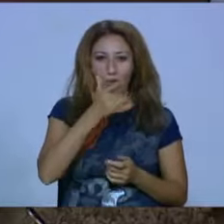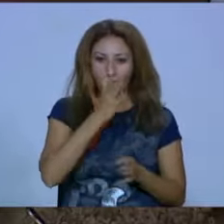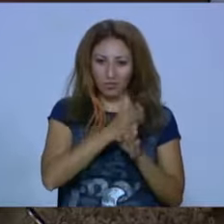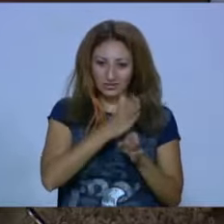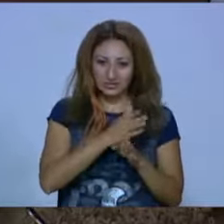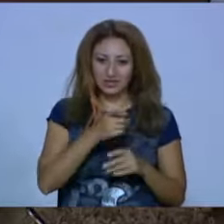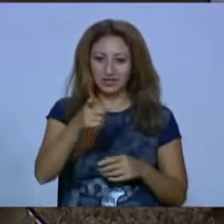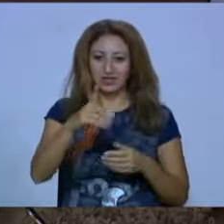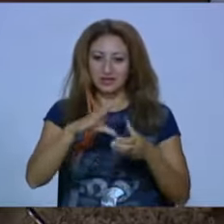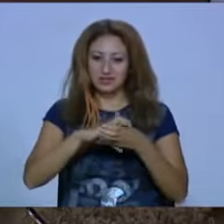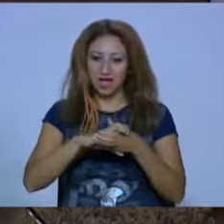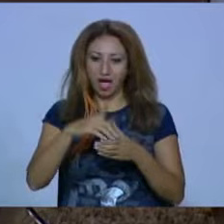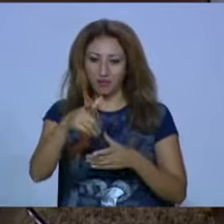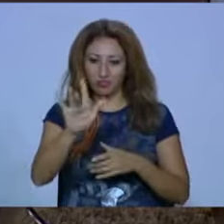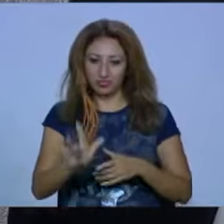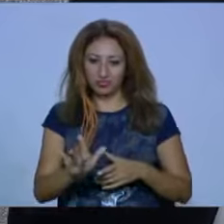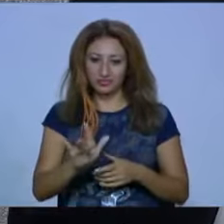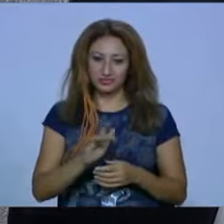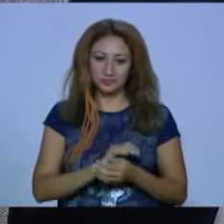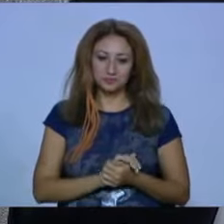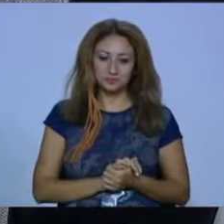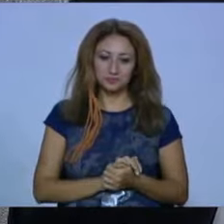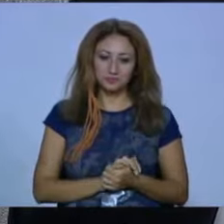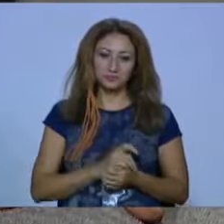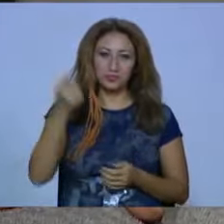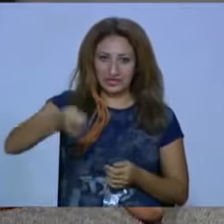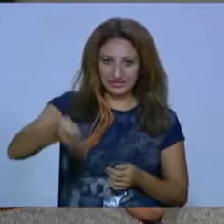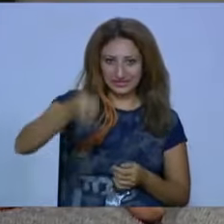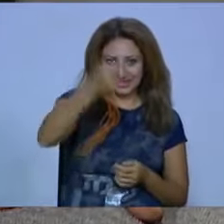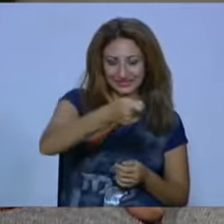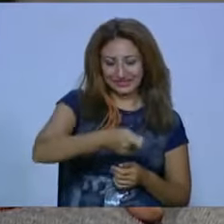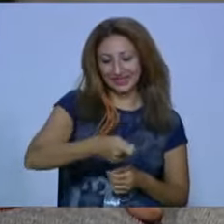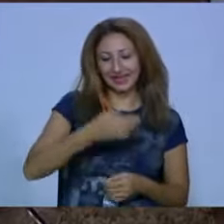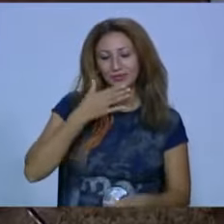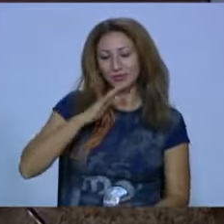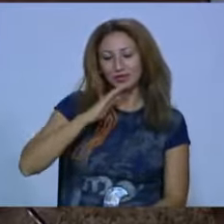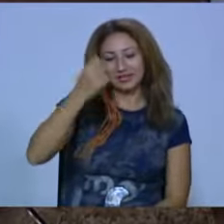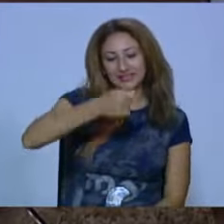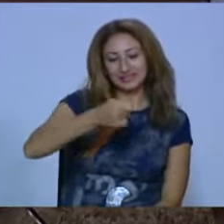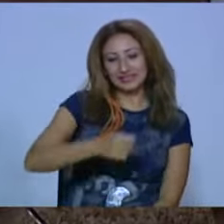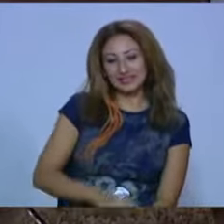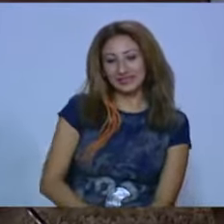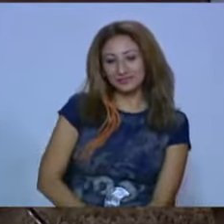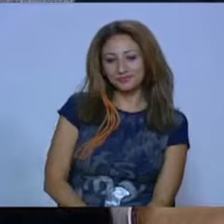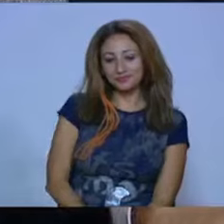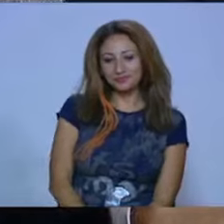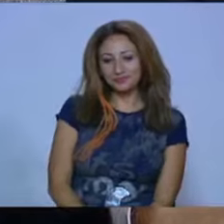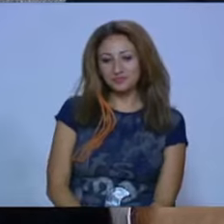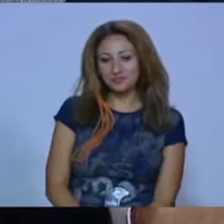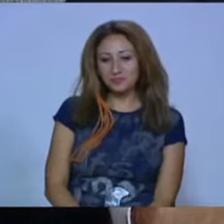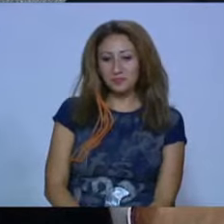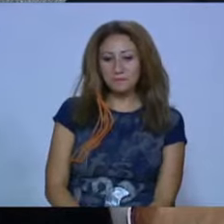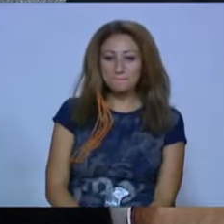مرسي. يا سلام. وفي حضر علاء. ازيك يا معتز؟ ازيك يا اشرف؟ عامل ايه؟ حضره